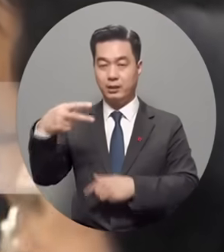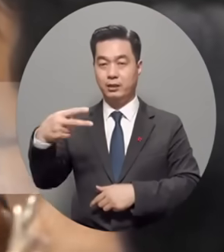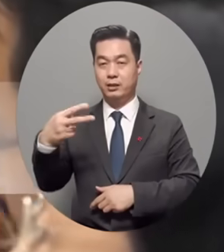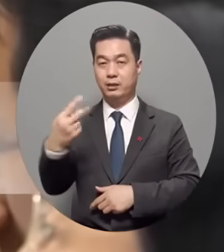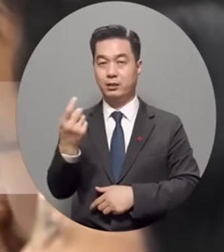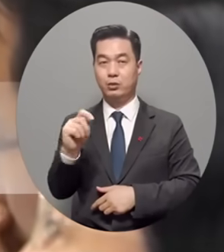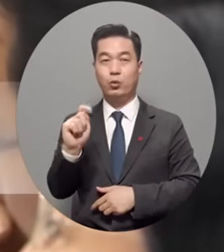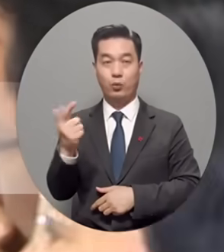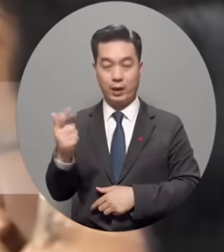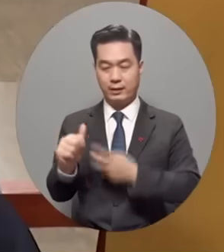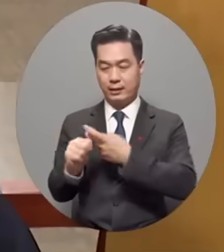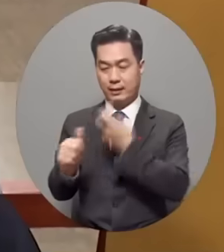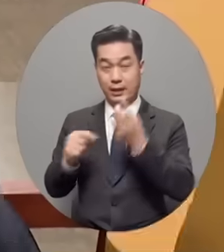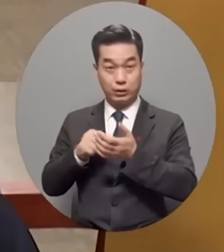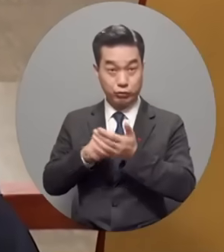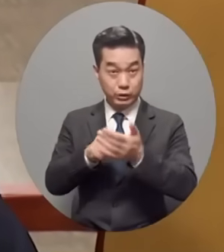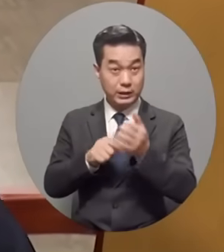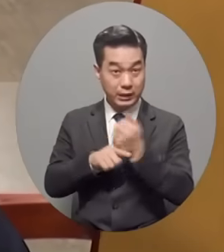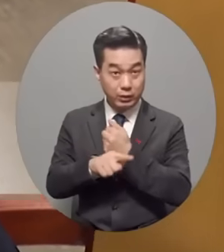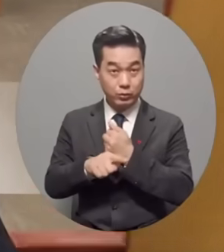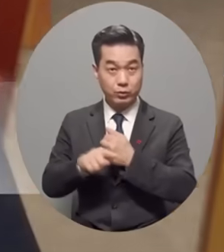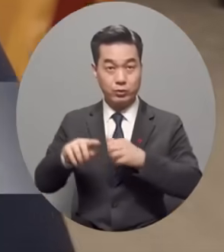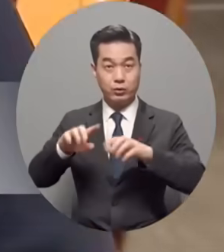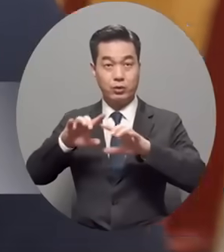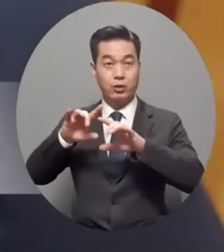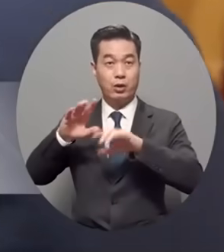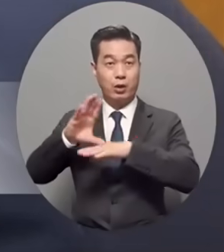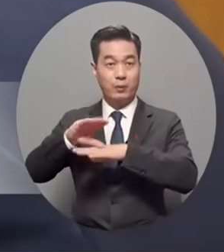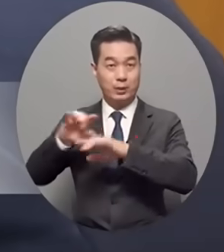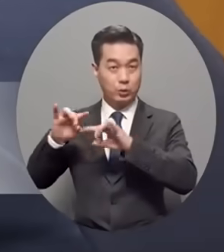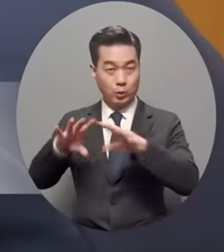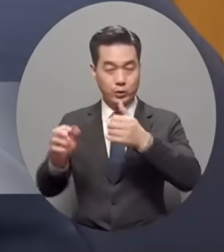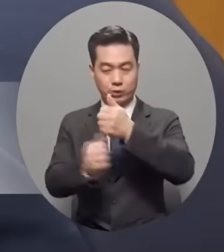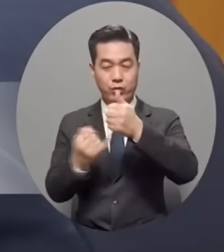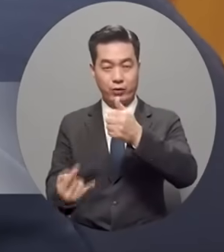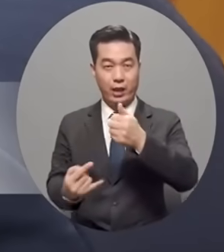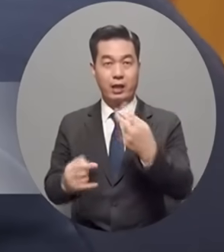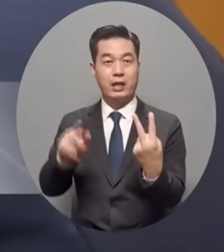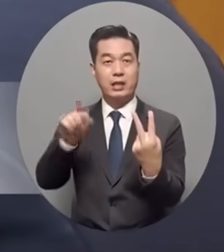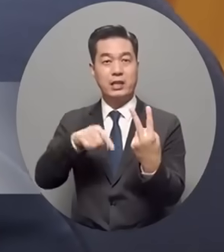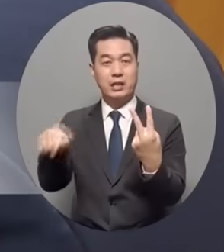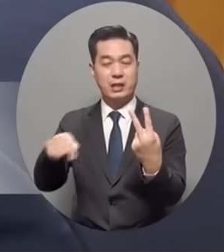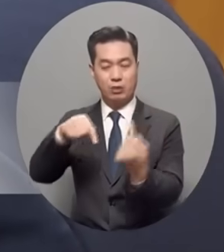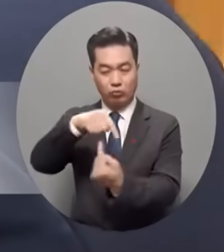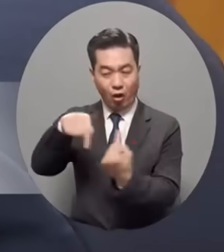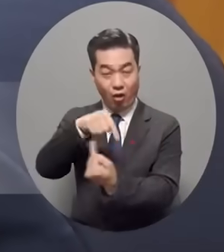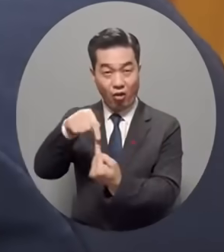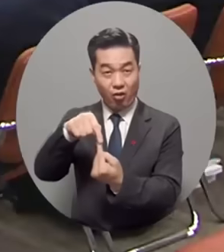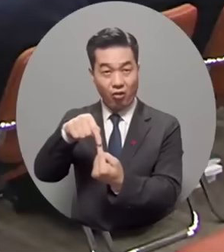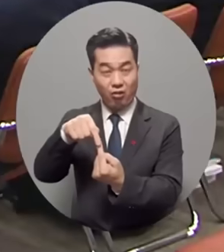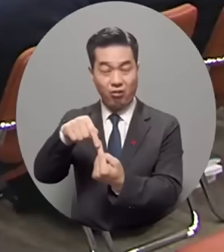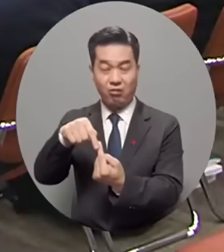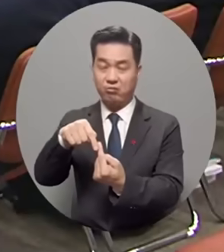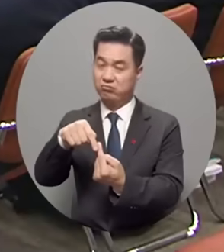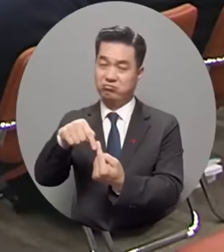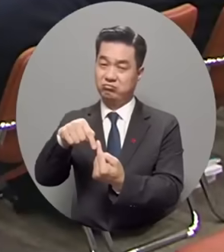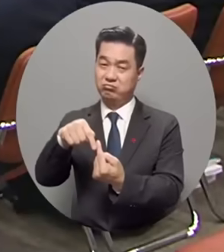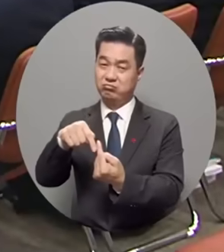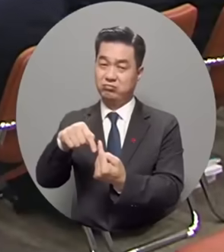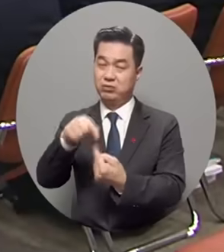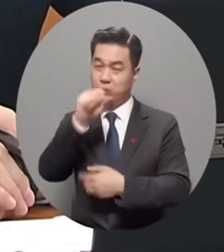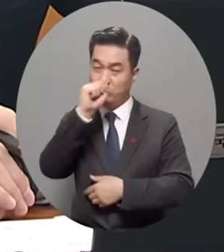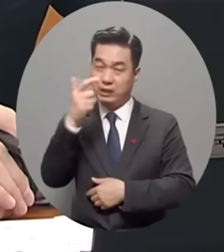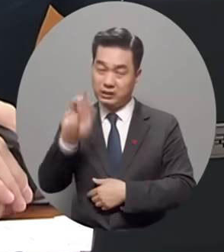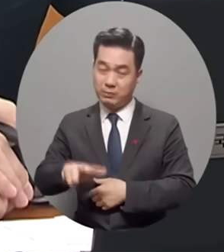방통위원장의 탄핵 추진 사유였던 방통위 2인 체제 파행 운영에는 바람직하지 않다면서도 가능하다는 뜻을 굽히지